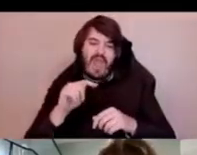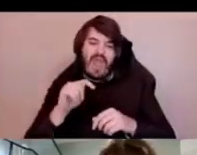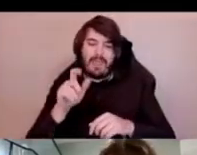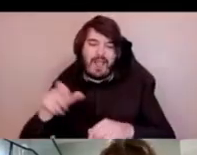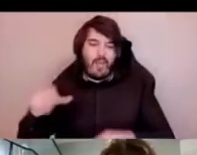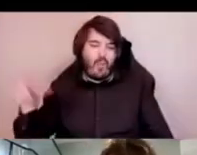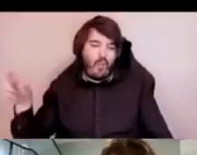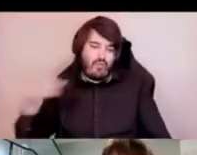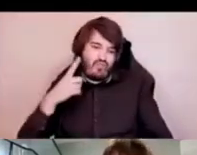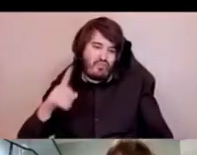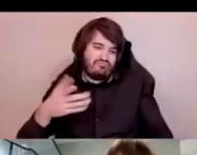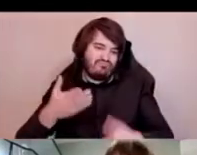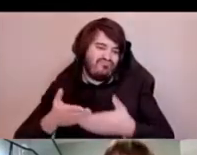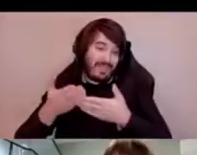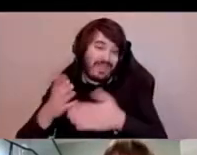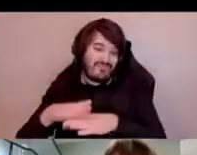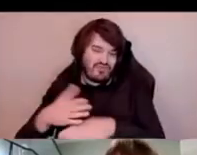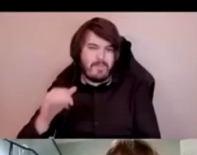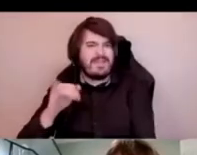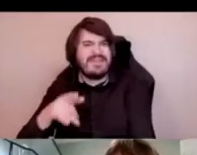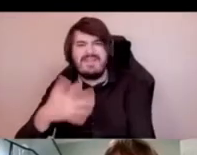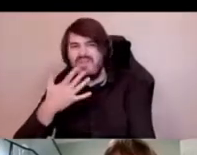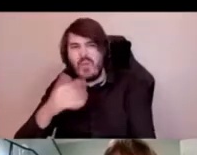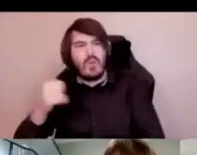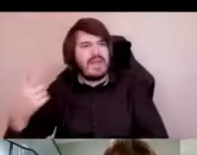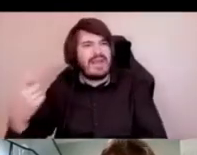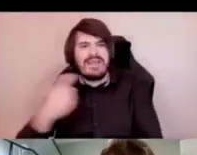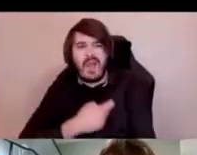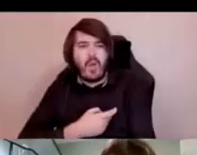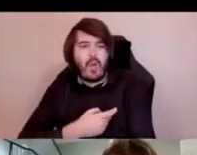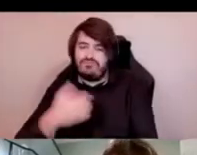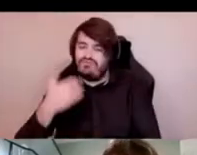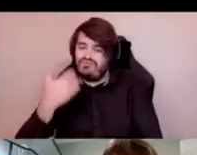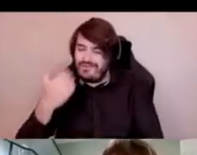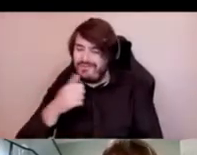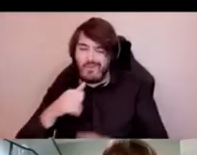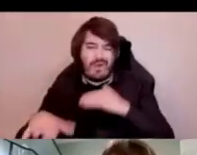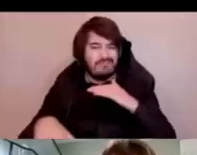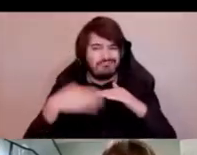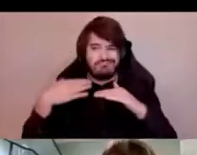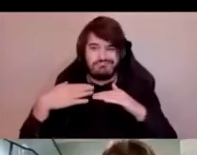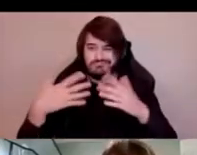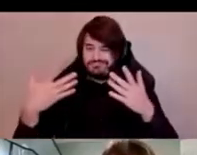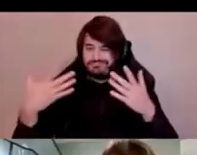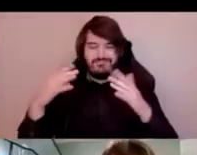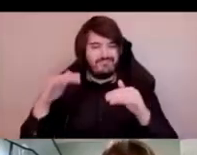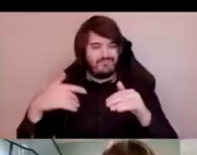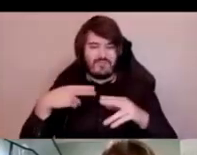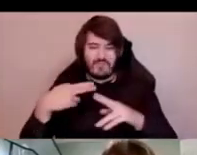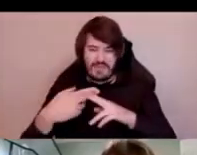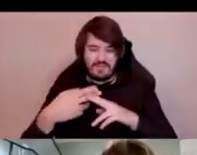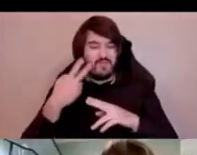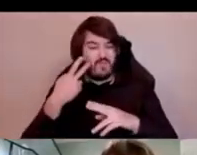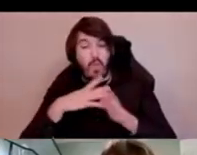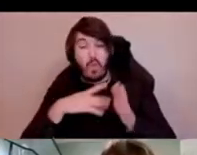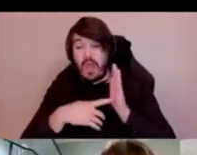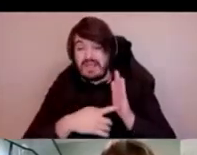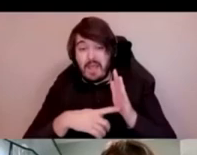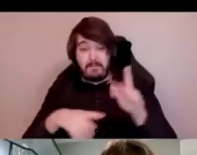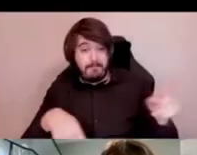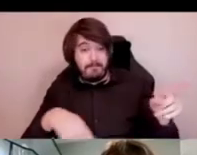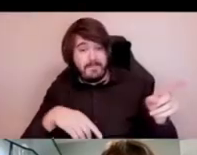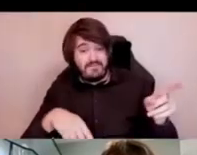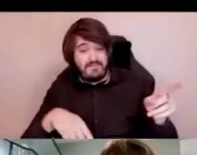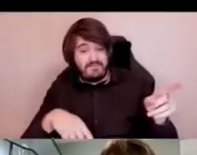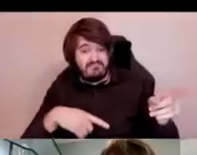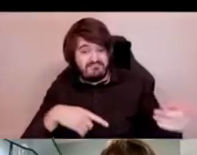pour vous aider avec cela. Puis, si jamais vous avez des questions, vous pouvez toujours nous écrire un courriel. On peut voir ici, il y a un petit exemple, là, qu'il y a